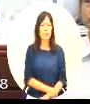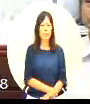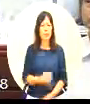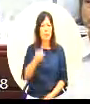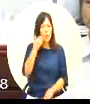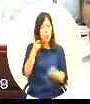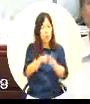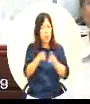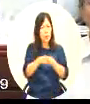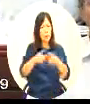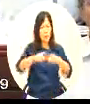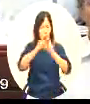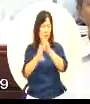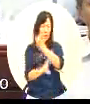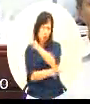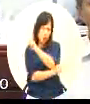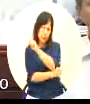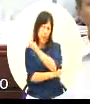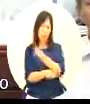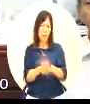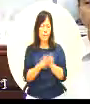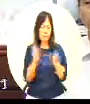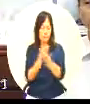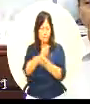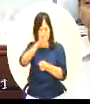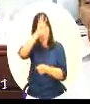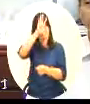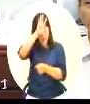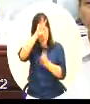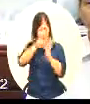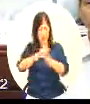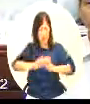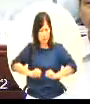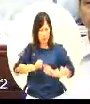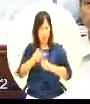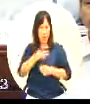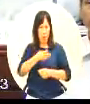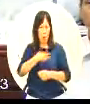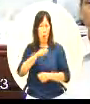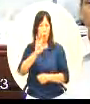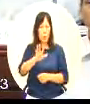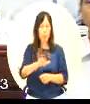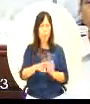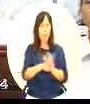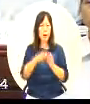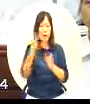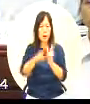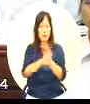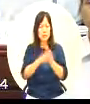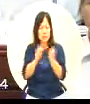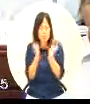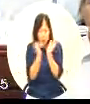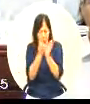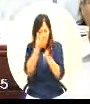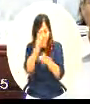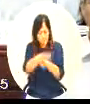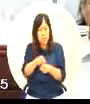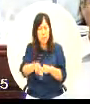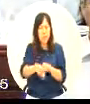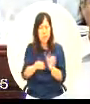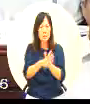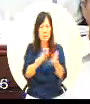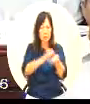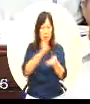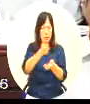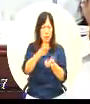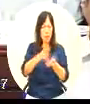回来就最基本的就是说，面对病患的一个生命危急，或者说他一个临终弥留的状况下，其实医师本来